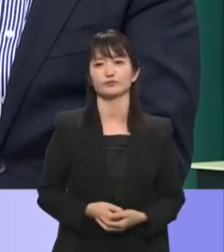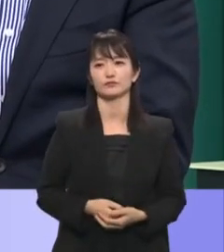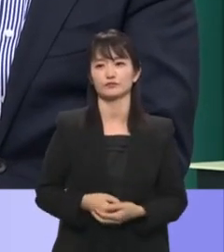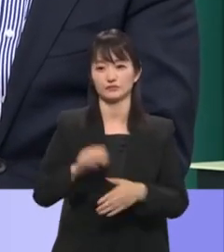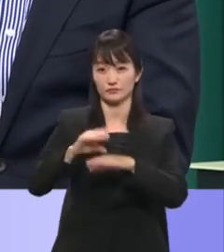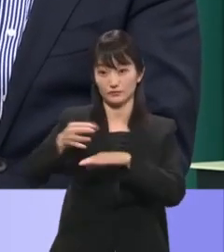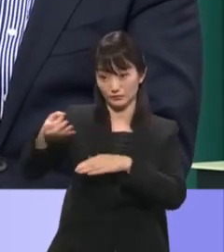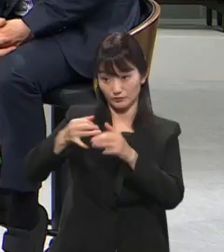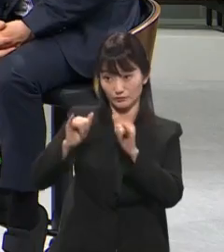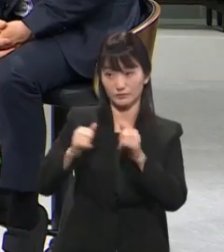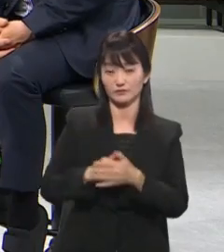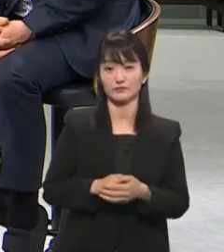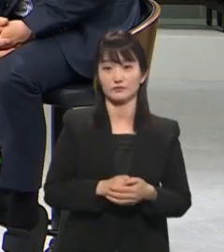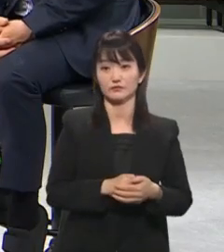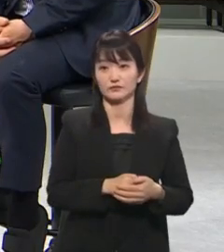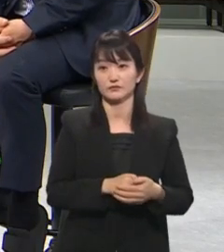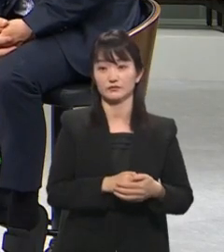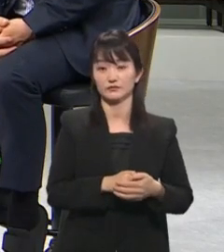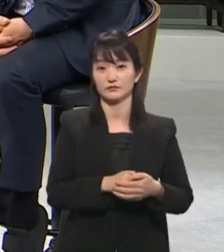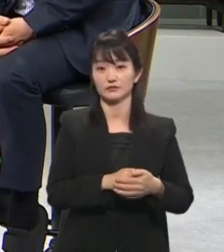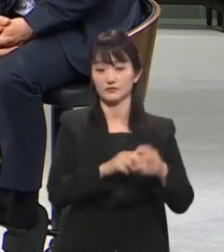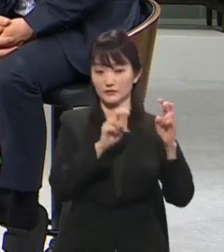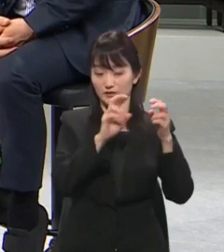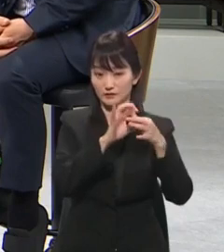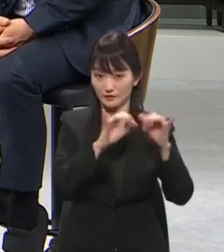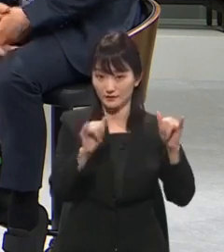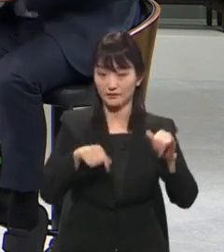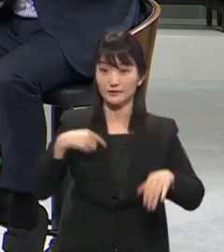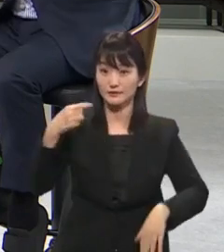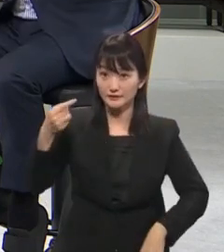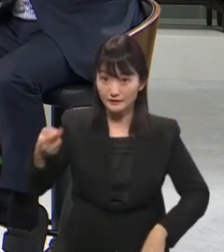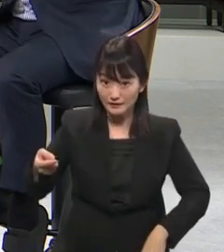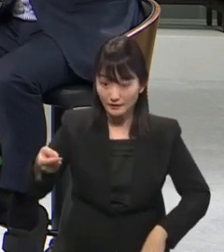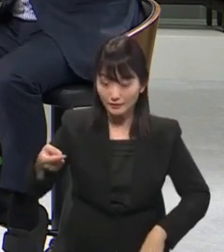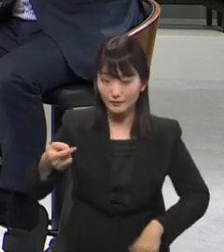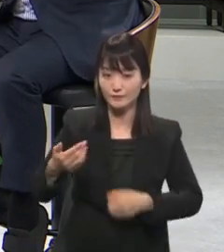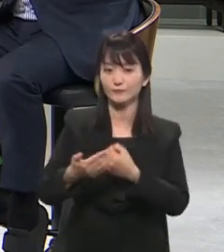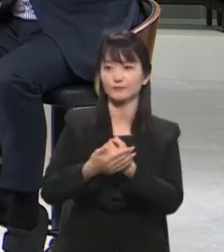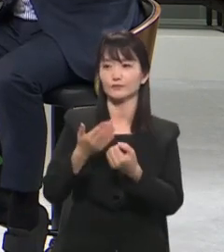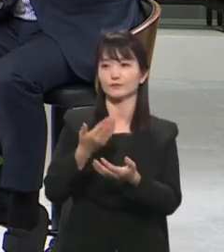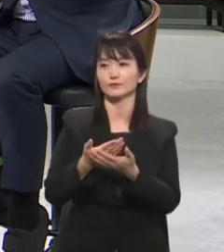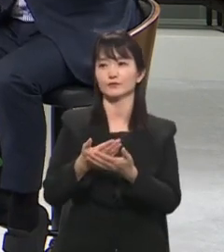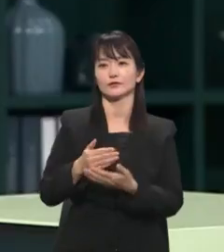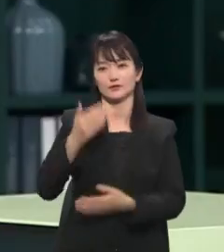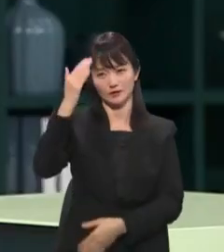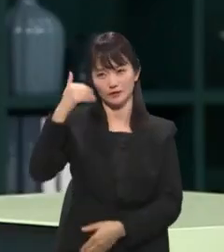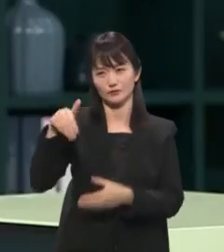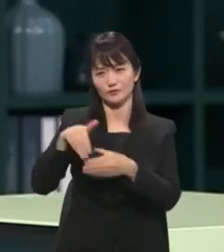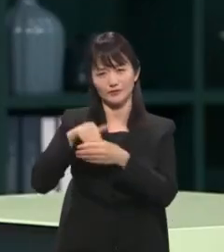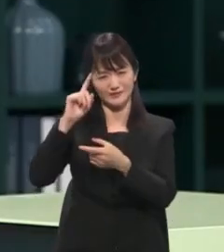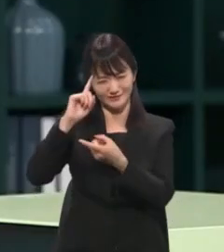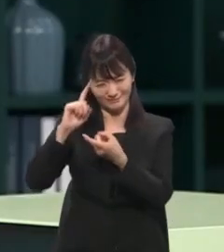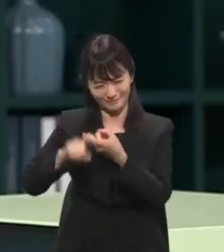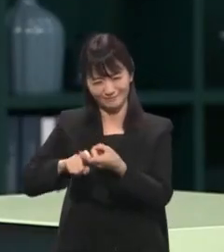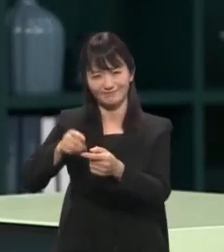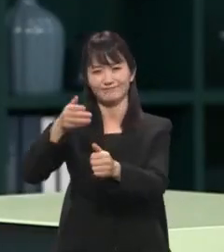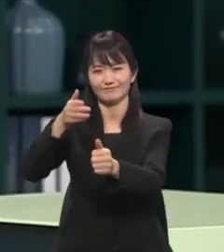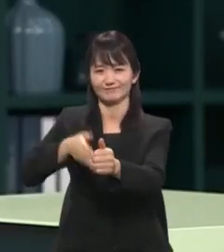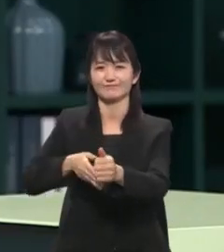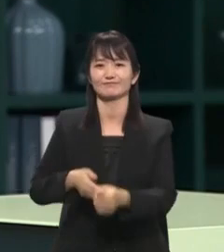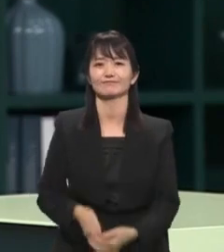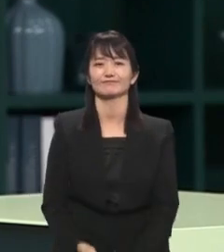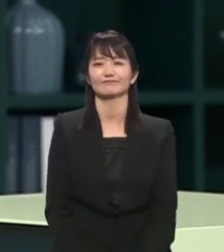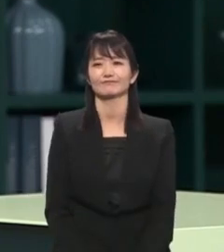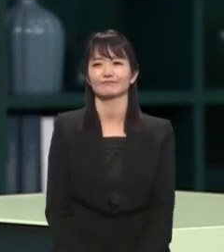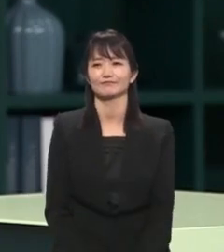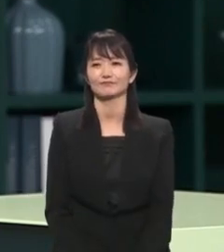관계자분들이 계시다면 다음 공연에는 꼭 후원을 해주시기를 예, 우리 바랍니다. 문화에 대한 관심을 좀 가져주시고요. 그런데